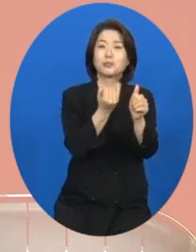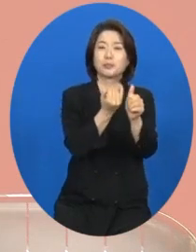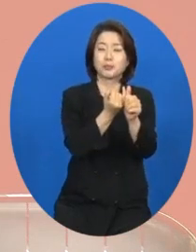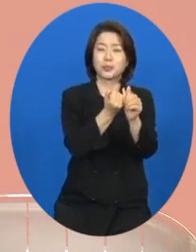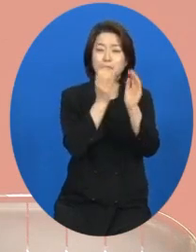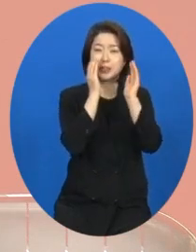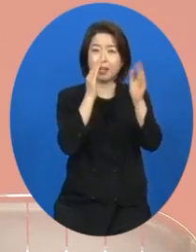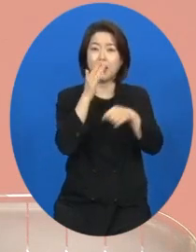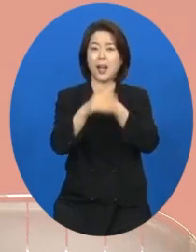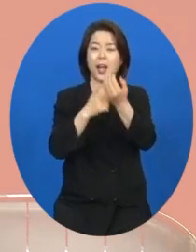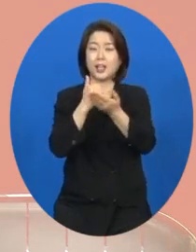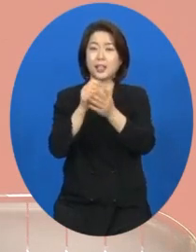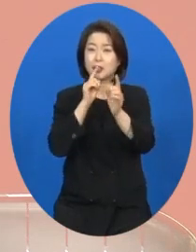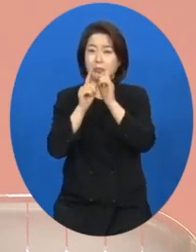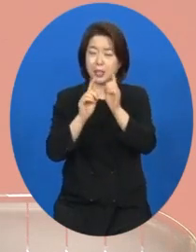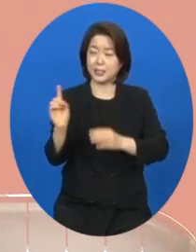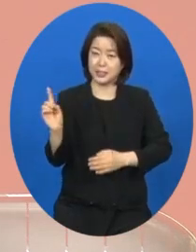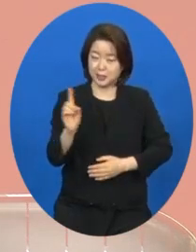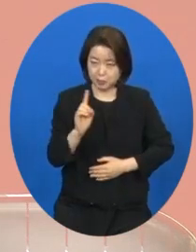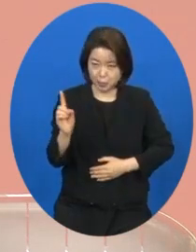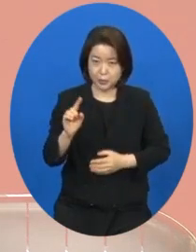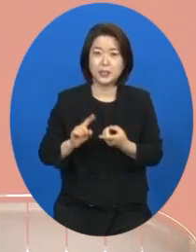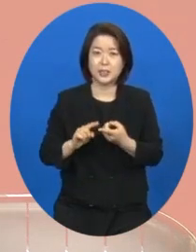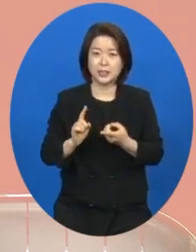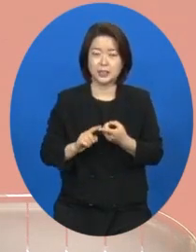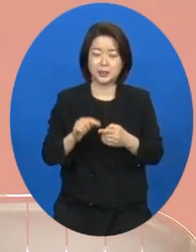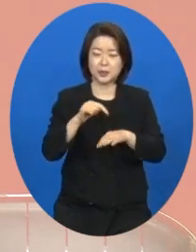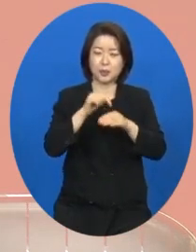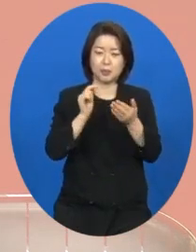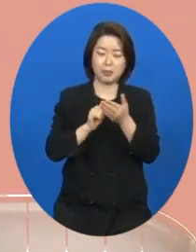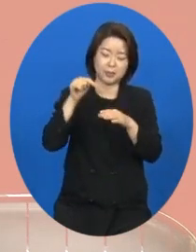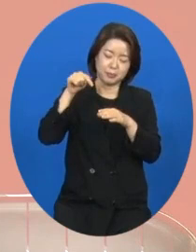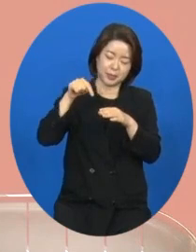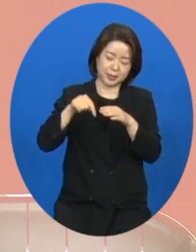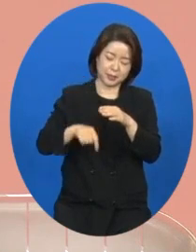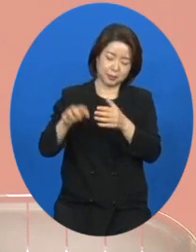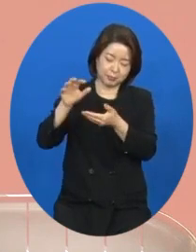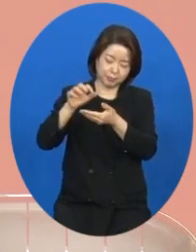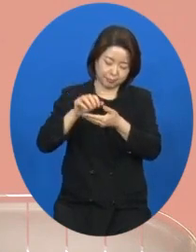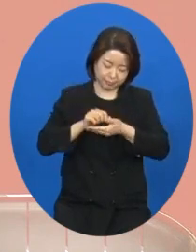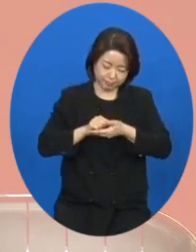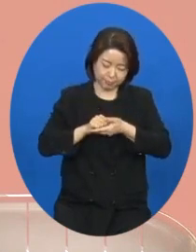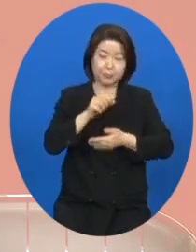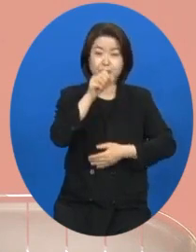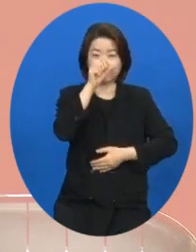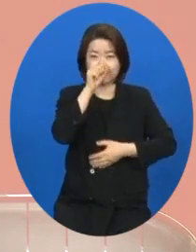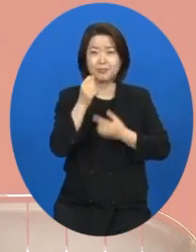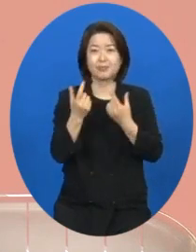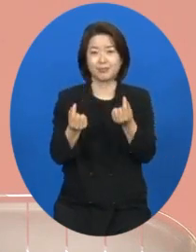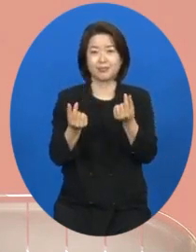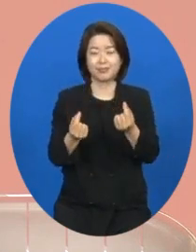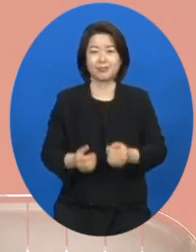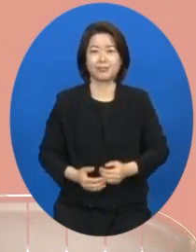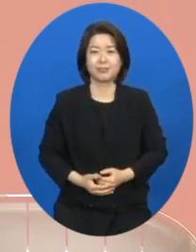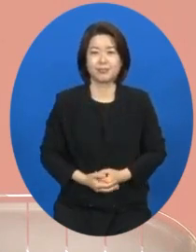말씀이 무엇인지를 마음 깊이 한번 받아들이면 좋겠습니다.